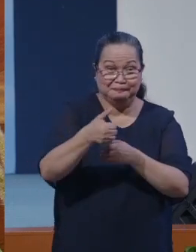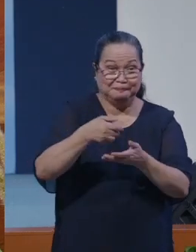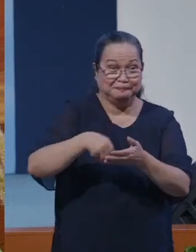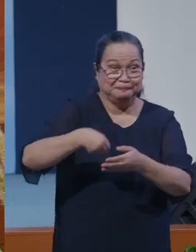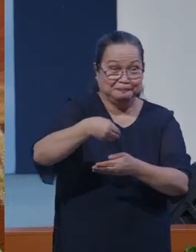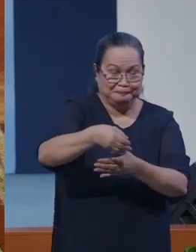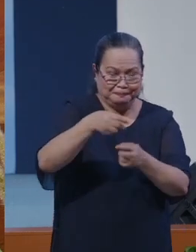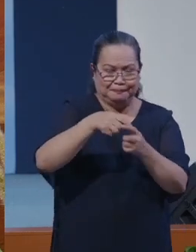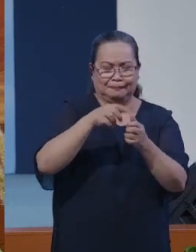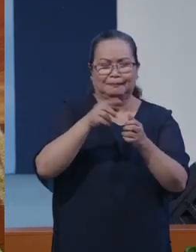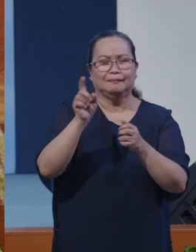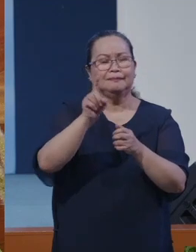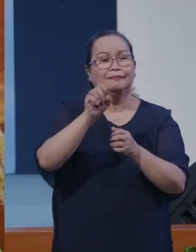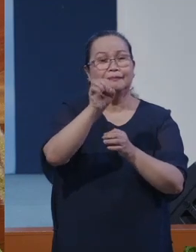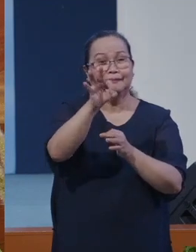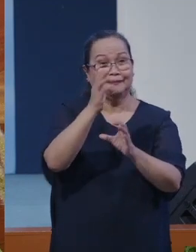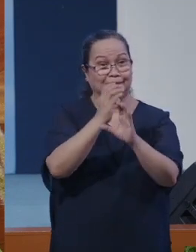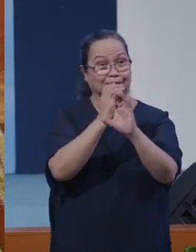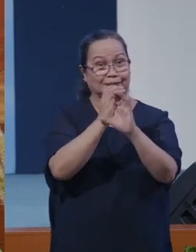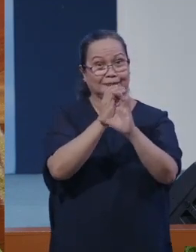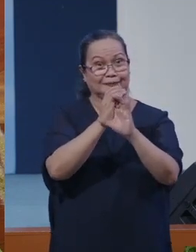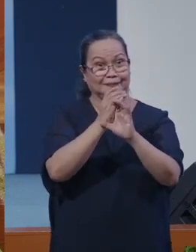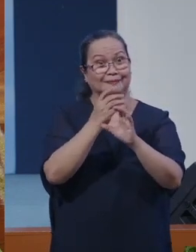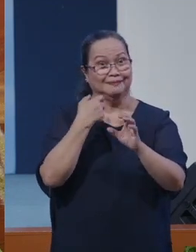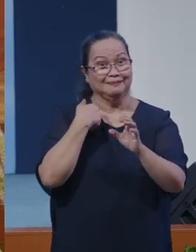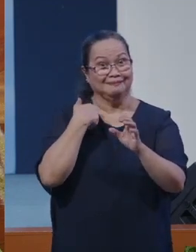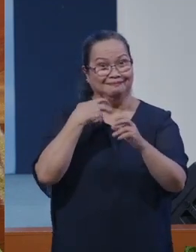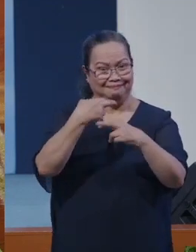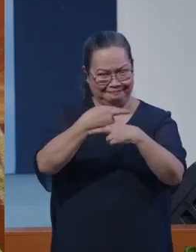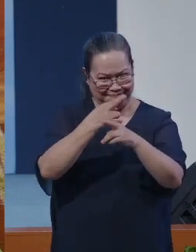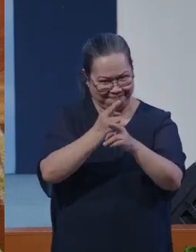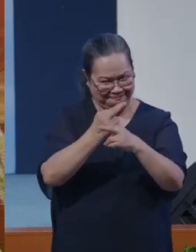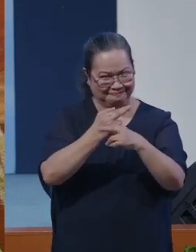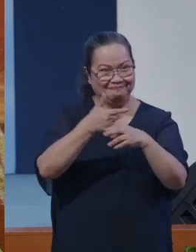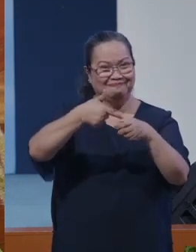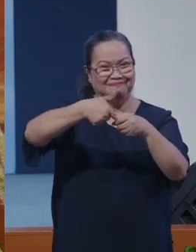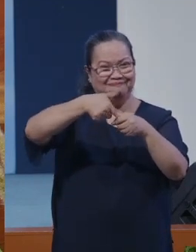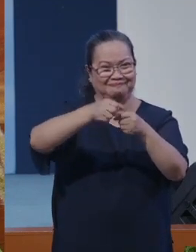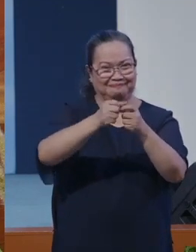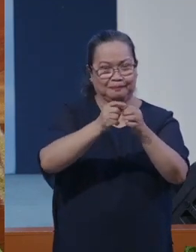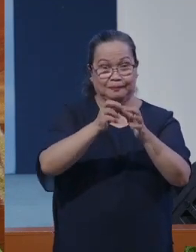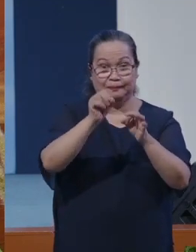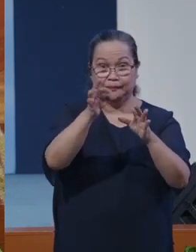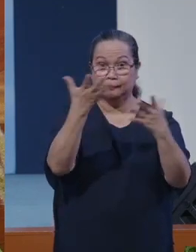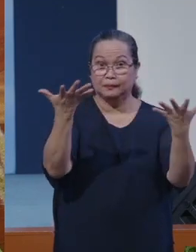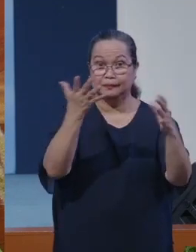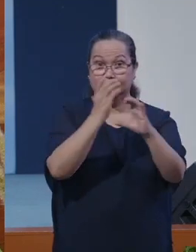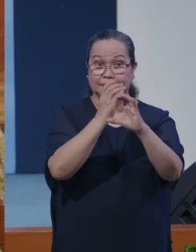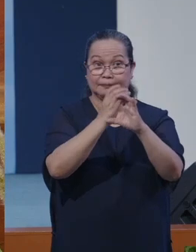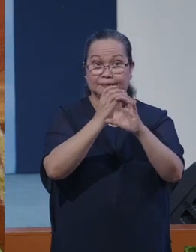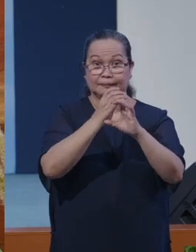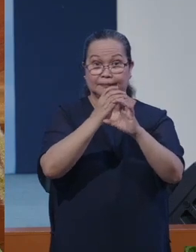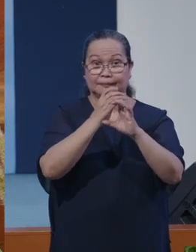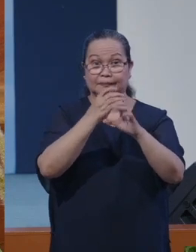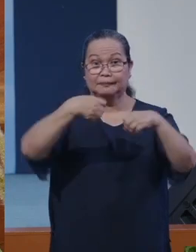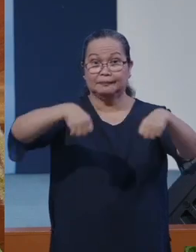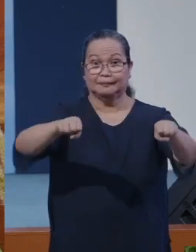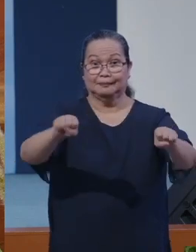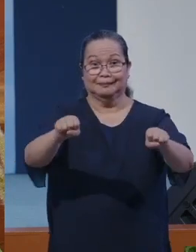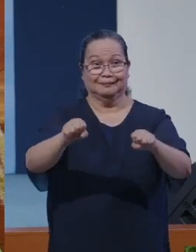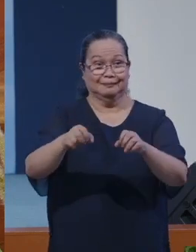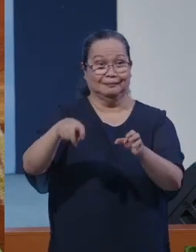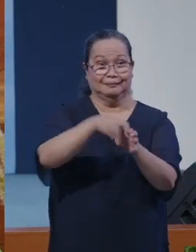no? Kung may kotse kayo, repairs and maintenance ng kotse, gasolina. Kung wala kayong sasakyan, pang Grab,